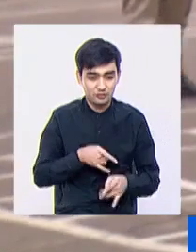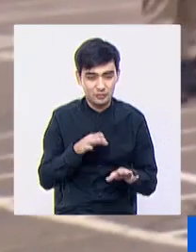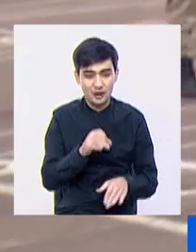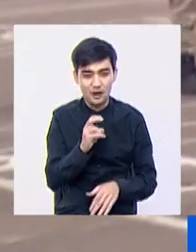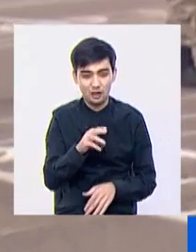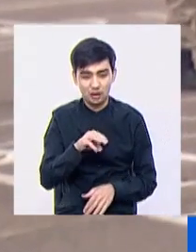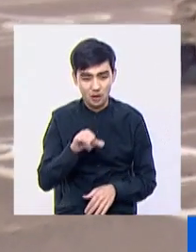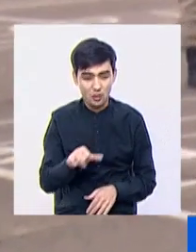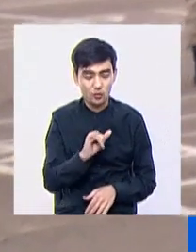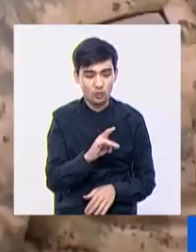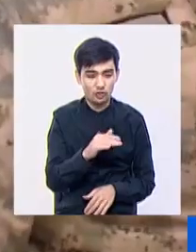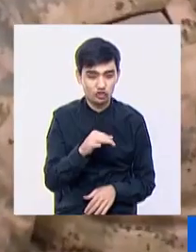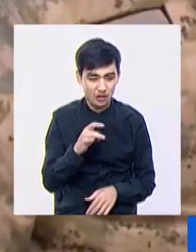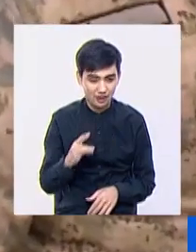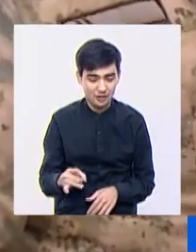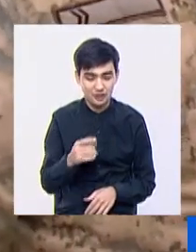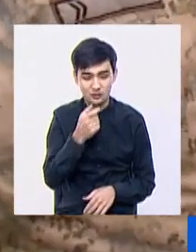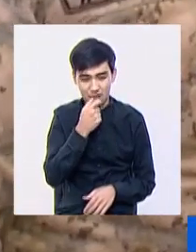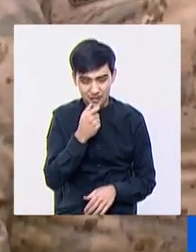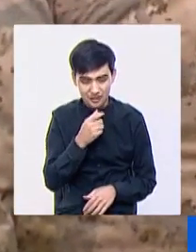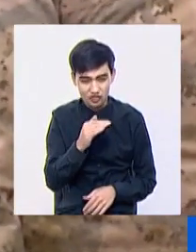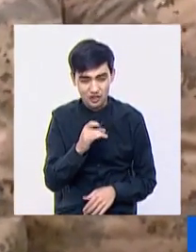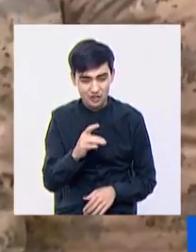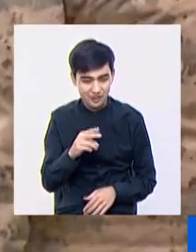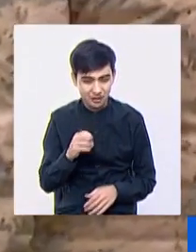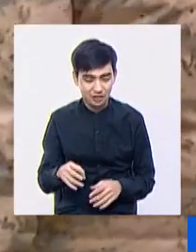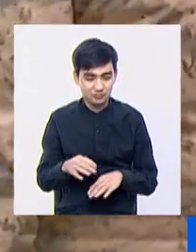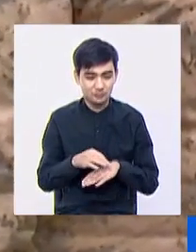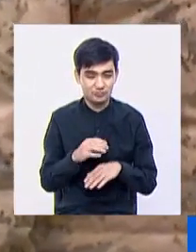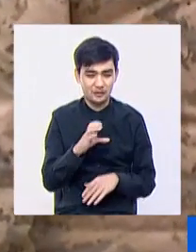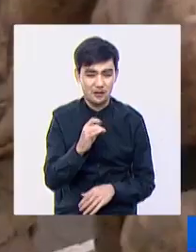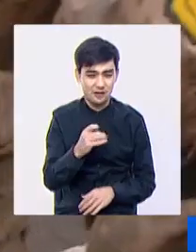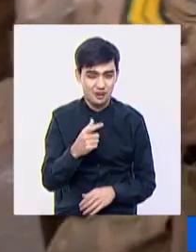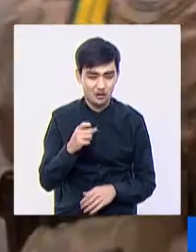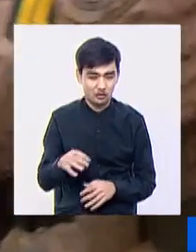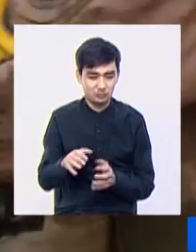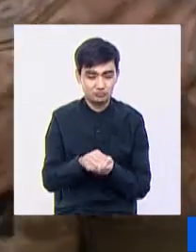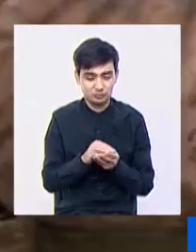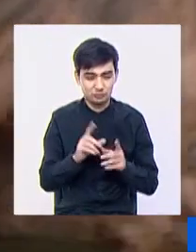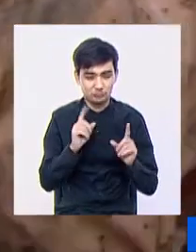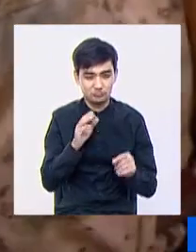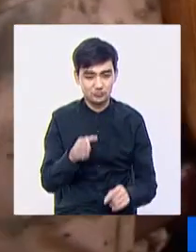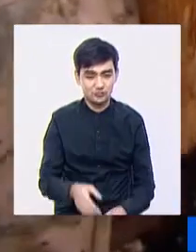Ақтау, Үржар, Жаркент, Сарағаш қалаларына әкетеді. Ирина Савичанқызы, Ринат Абулхаиров, Информбюро, Алматы.